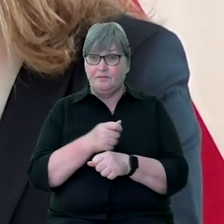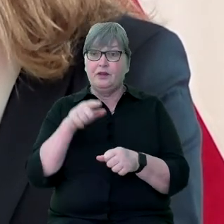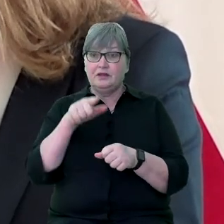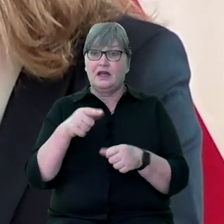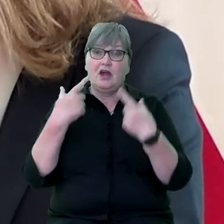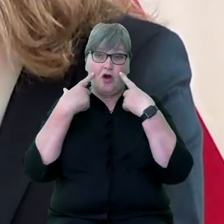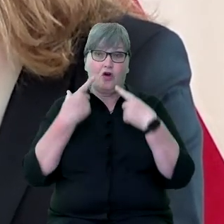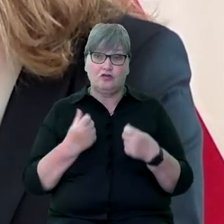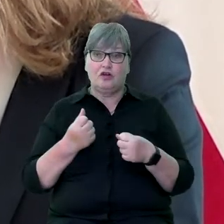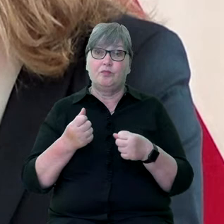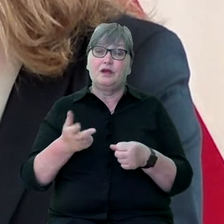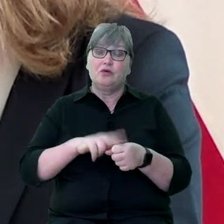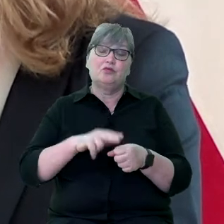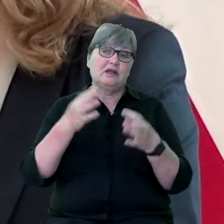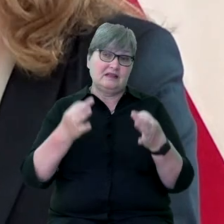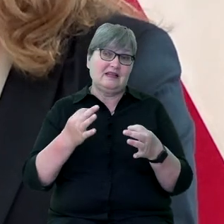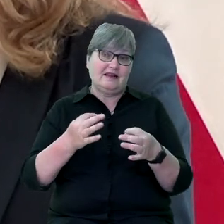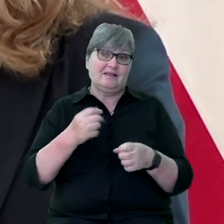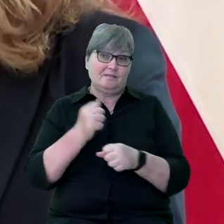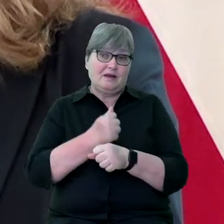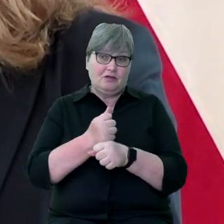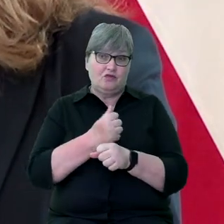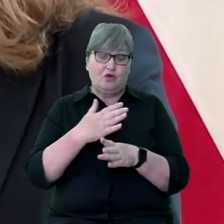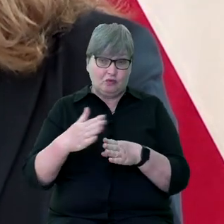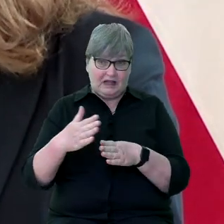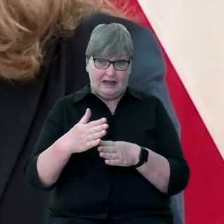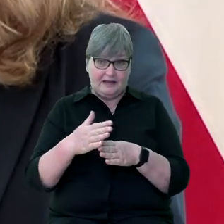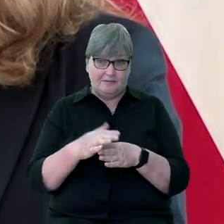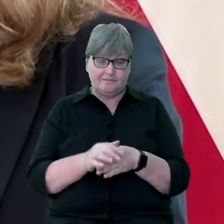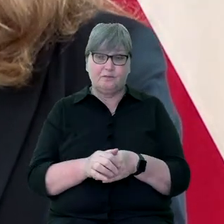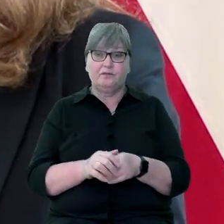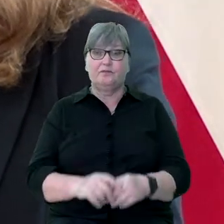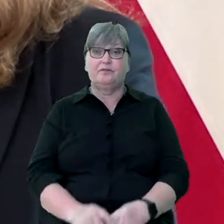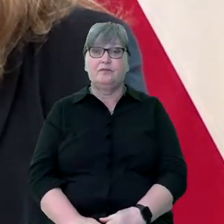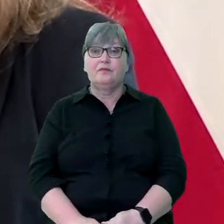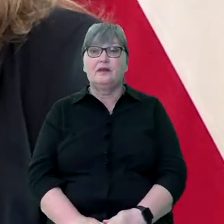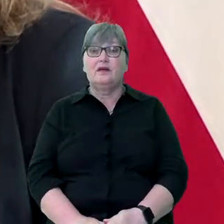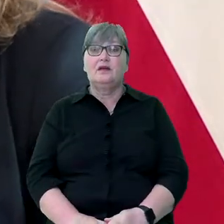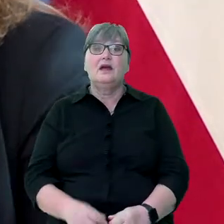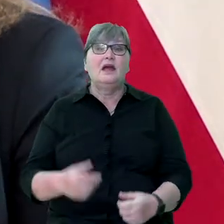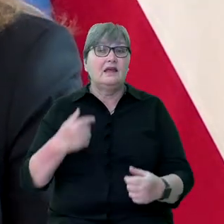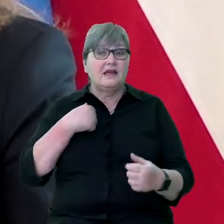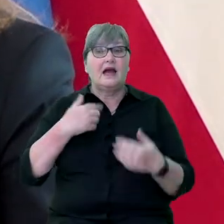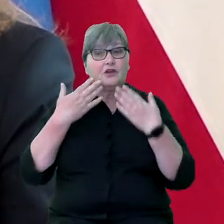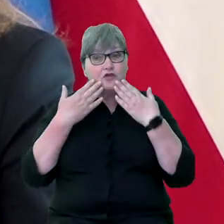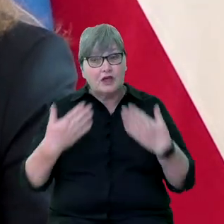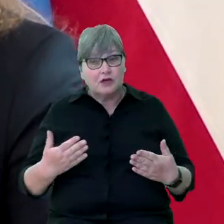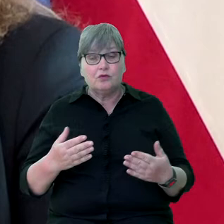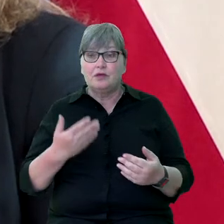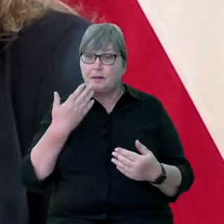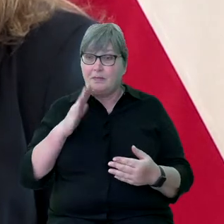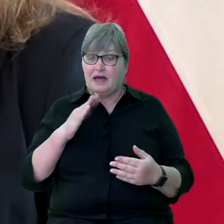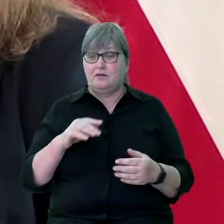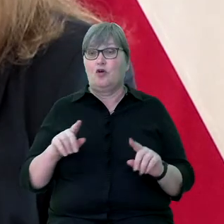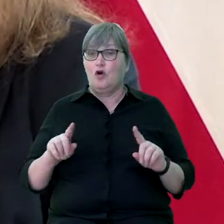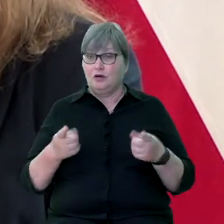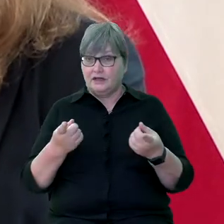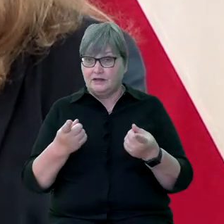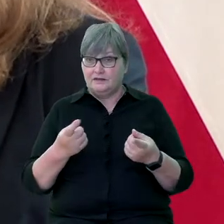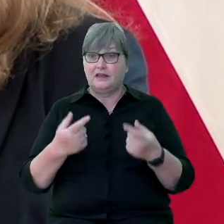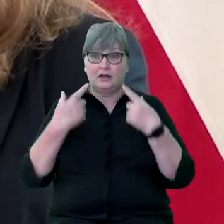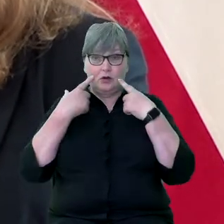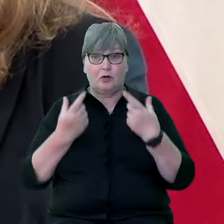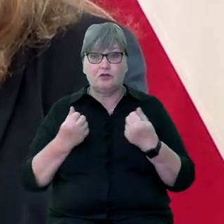i renomę Korpusu Urzędników w pełnym znaczeniu tego słowa. Raz jeszcze dziękuję organizatorom i uczestnikom dzisiejszej